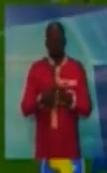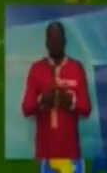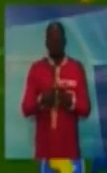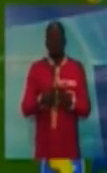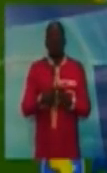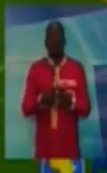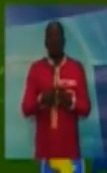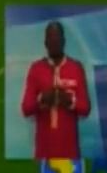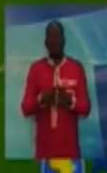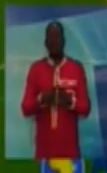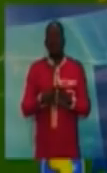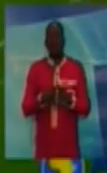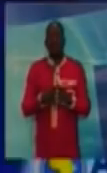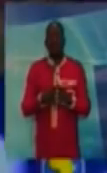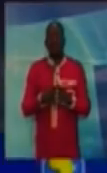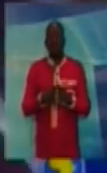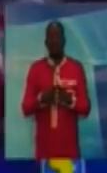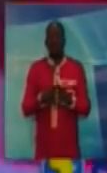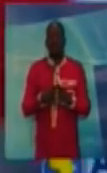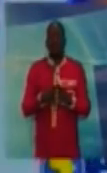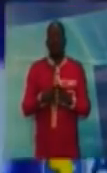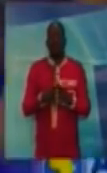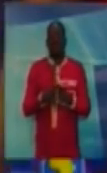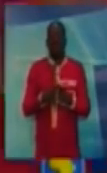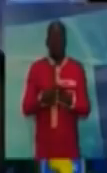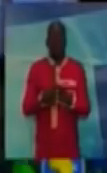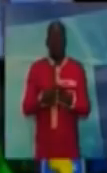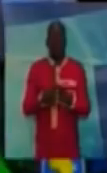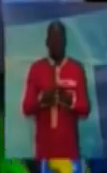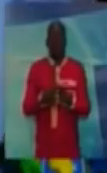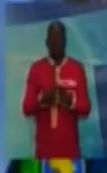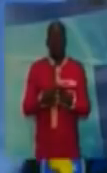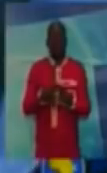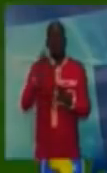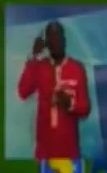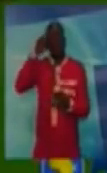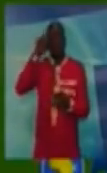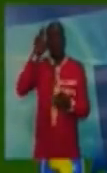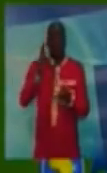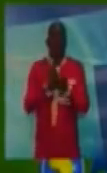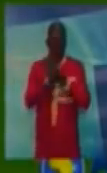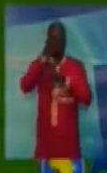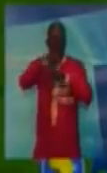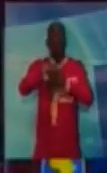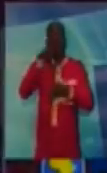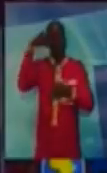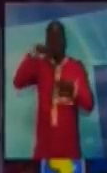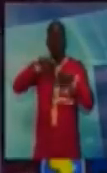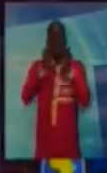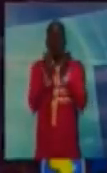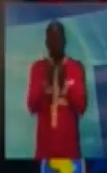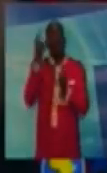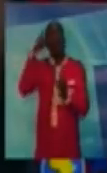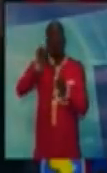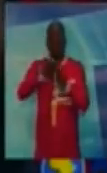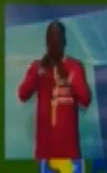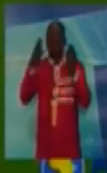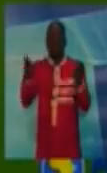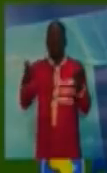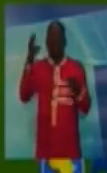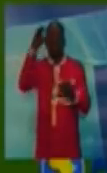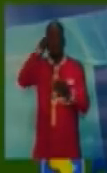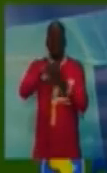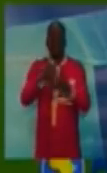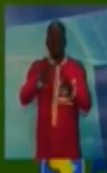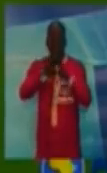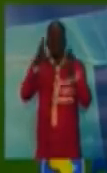sur cette frappe, c'est le but. Ah oui. Le septuple vainqueur de la compétition est lancé. Et dans la foulée de